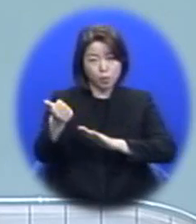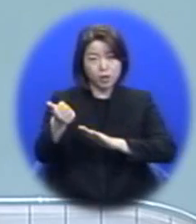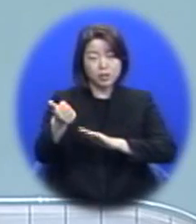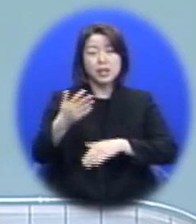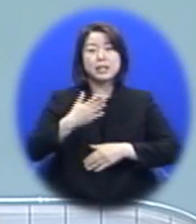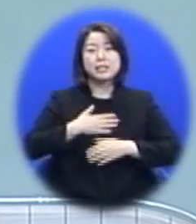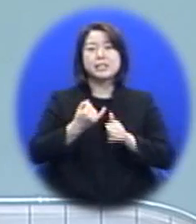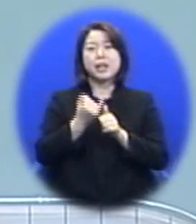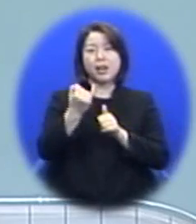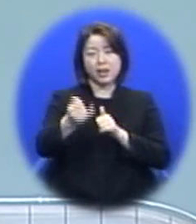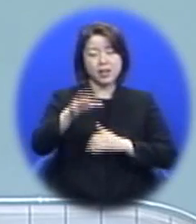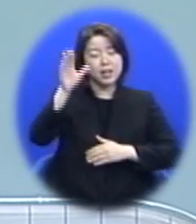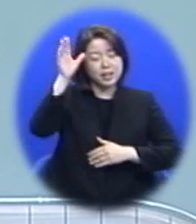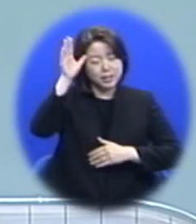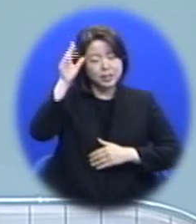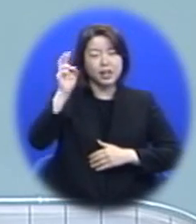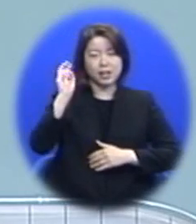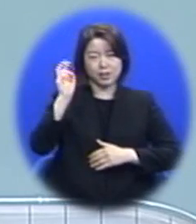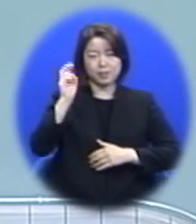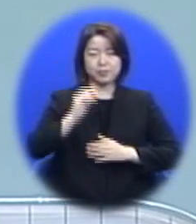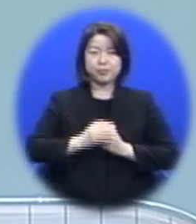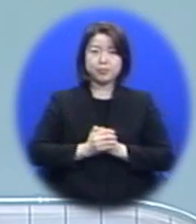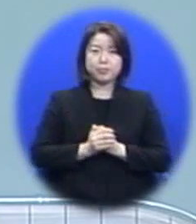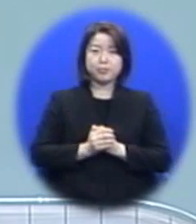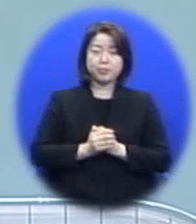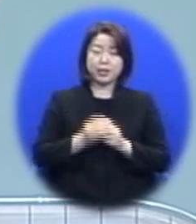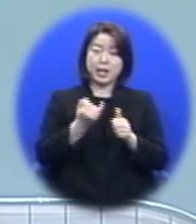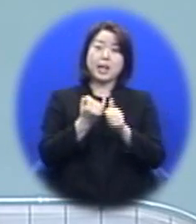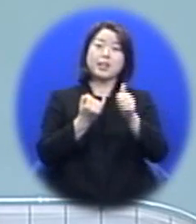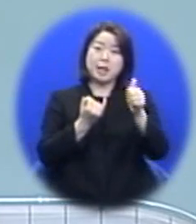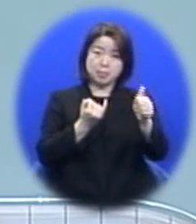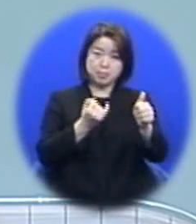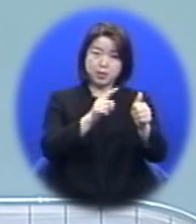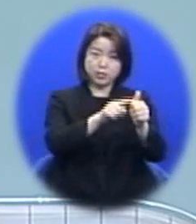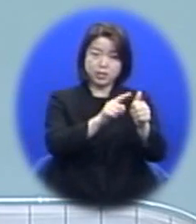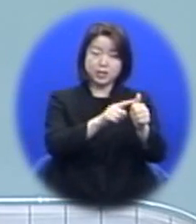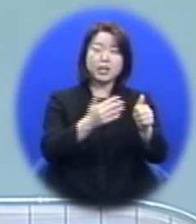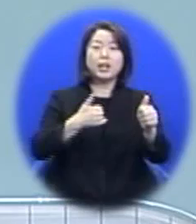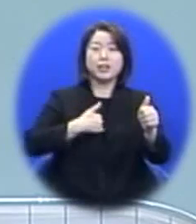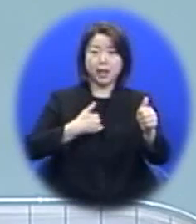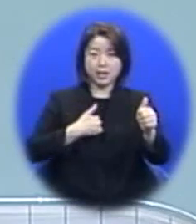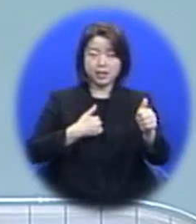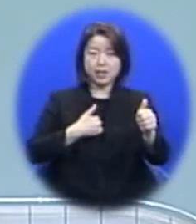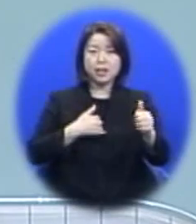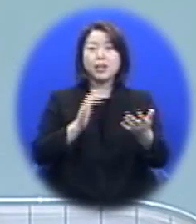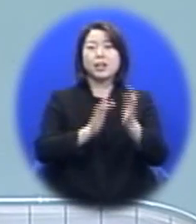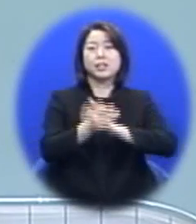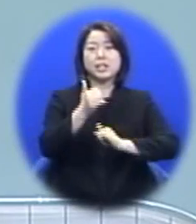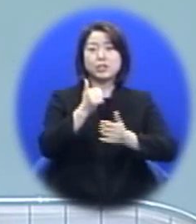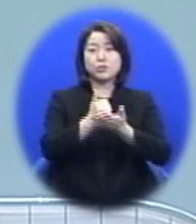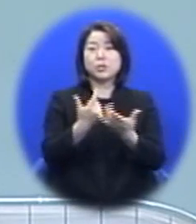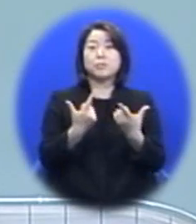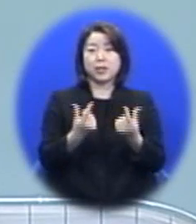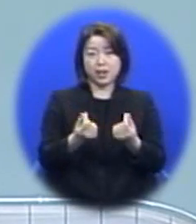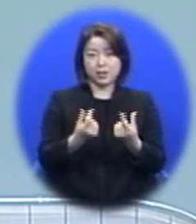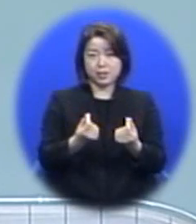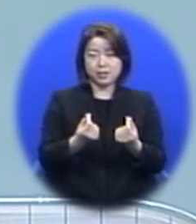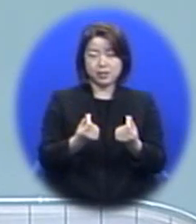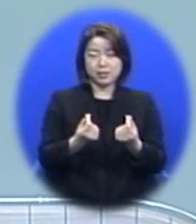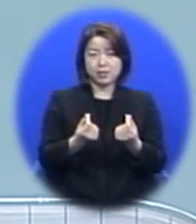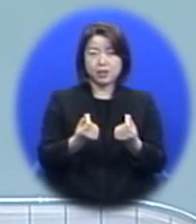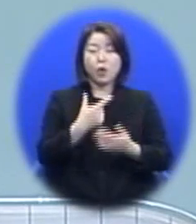제 아내의 기대이죠. 남편이 나에게 예수님 같기를,